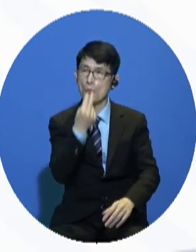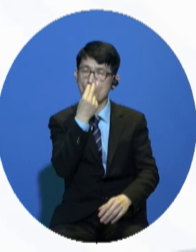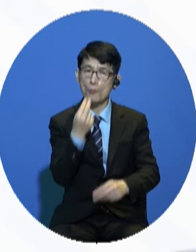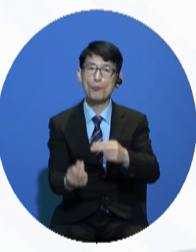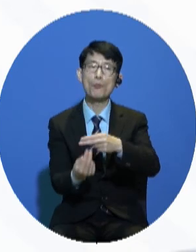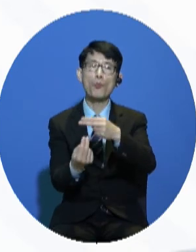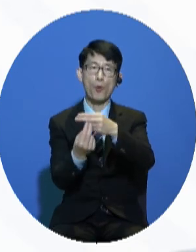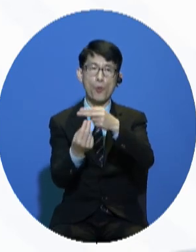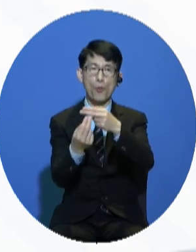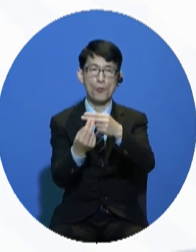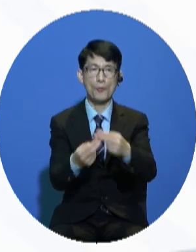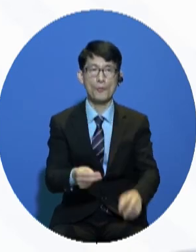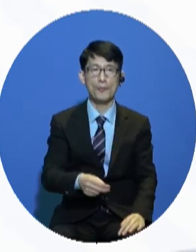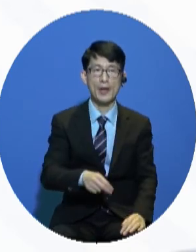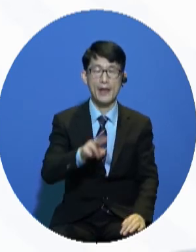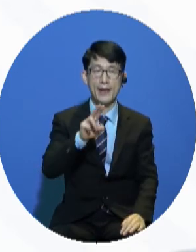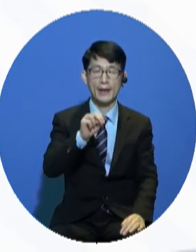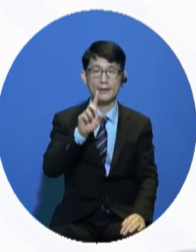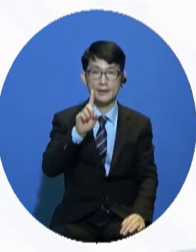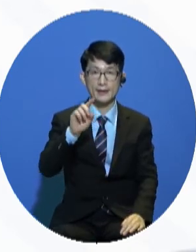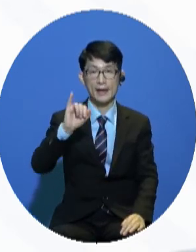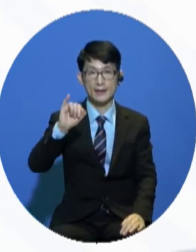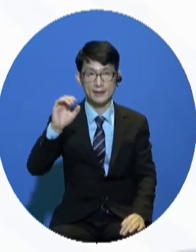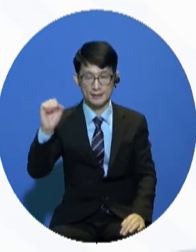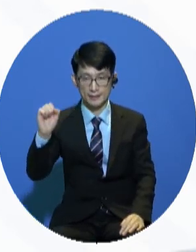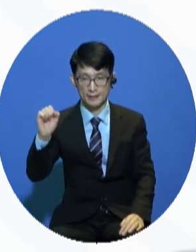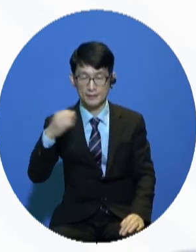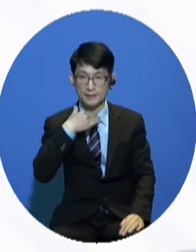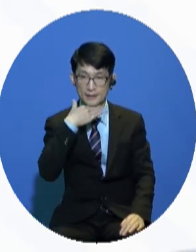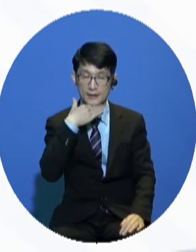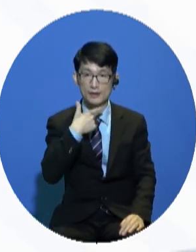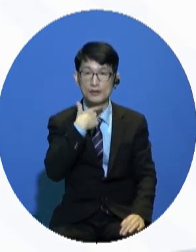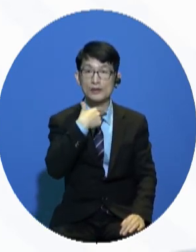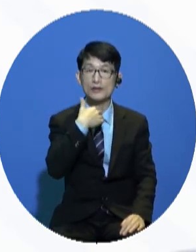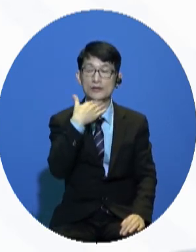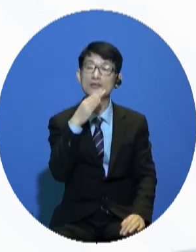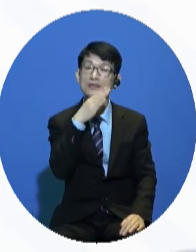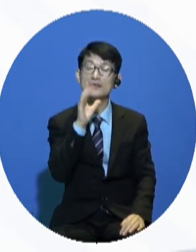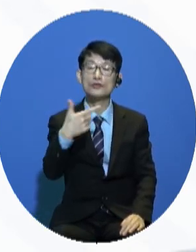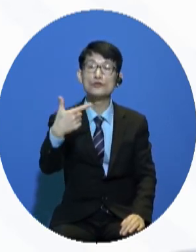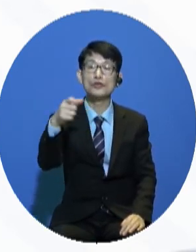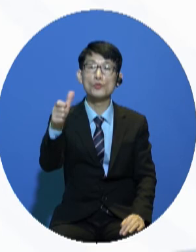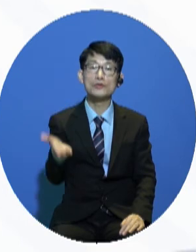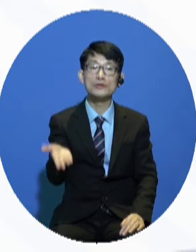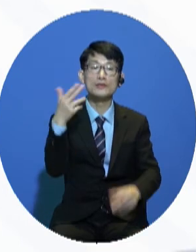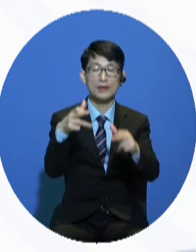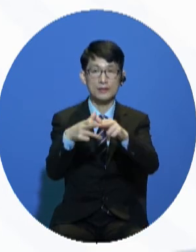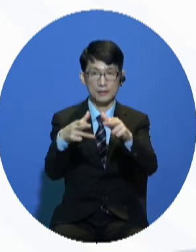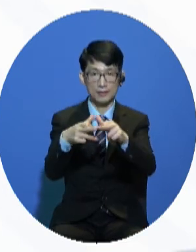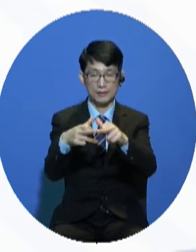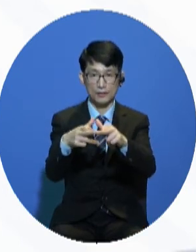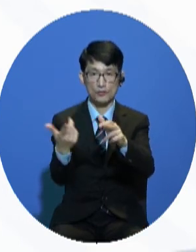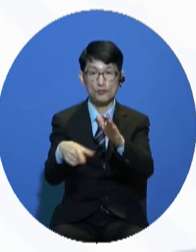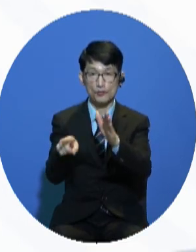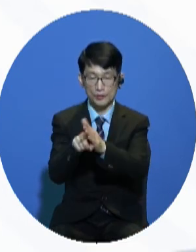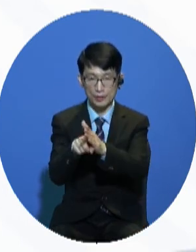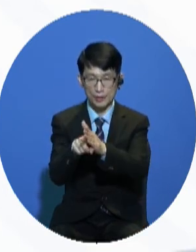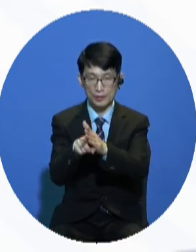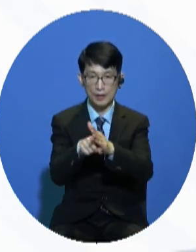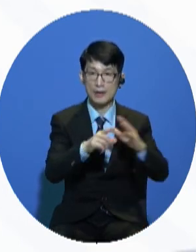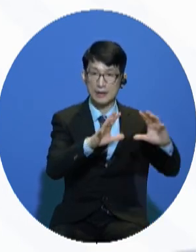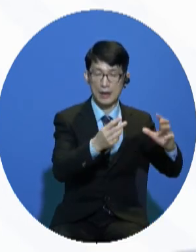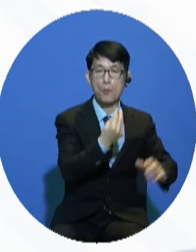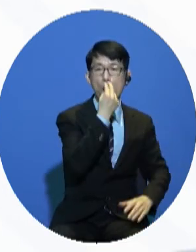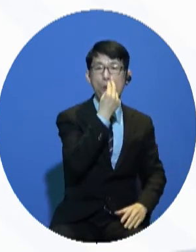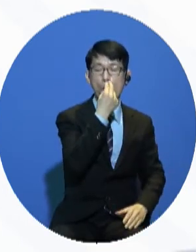걸 만들었습니다. 65세 이하 장애인에게 그 필요한 지원을 제공하기 위한 국가 수준의 보험 제도라고 할 수